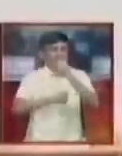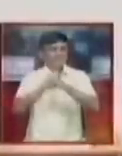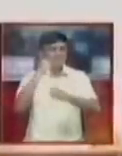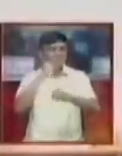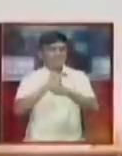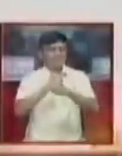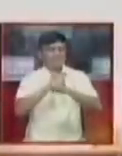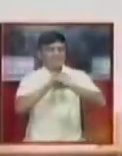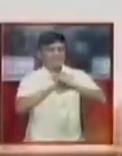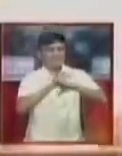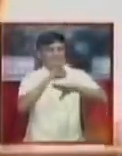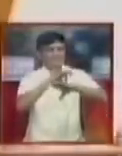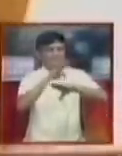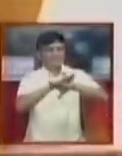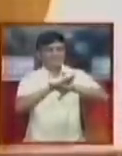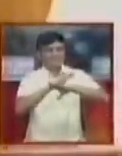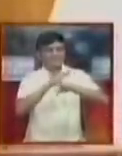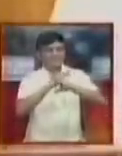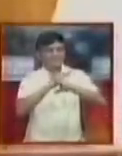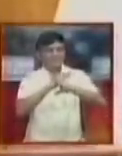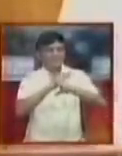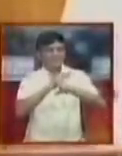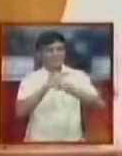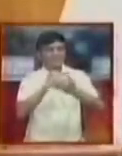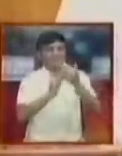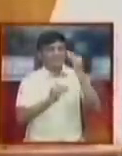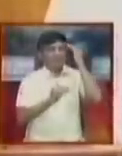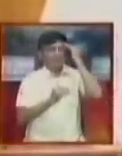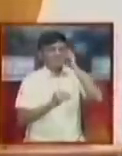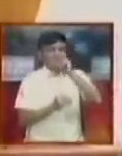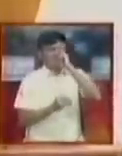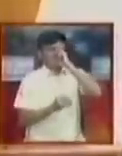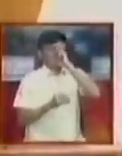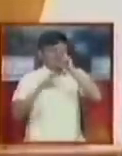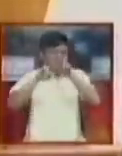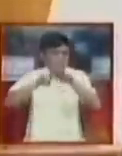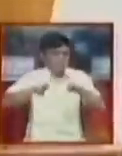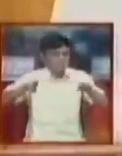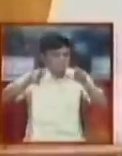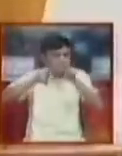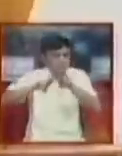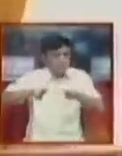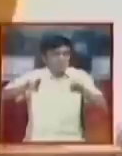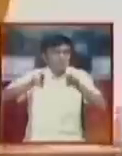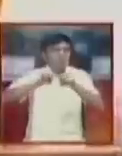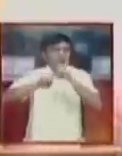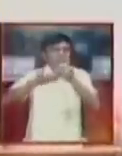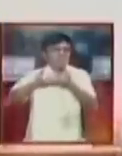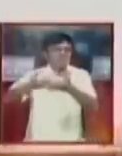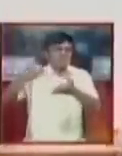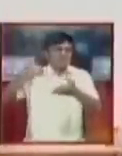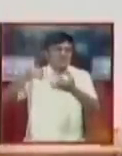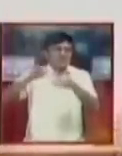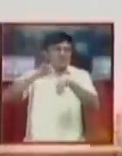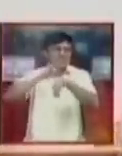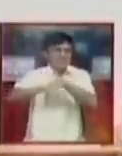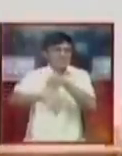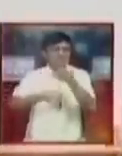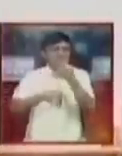nakaraang taon. Ano naman po nyo, mga saintipiko mahigpit sa pagsisiyasat. Kaya maaga pa para